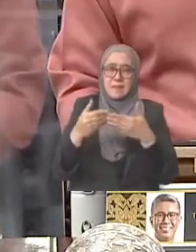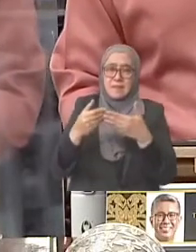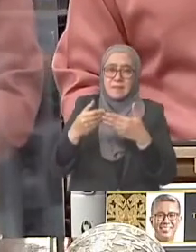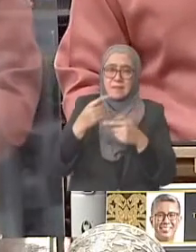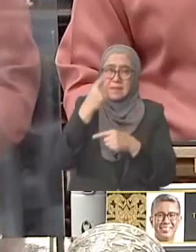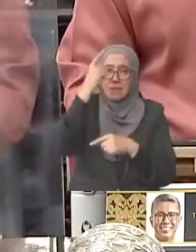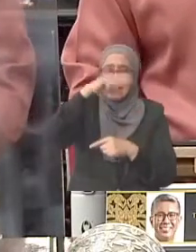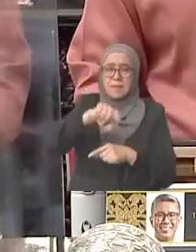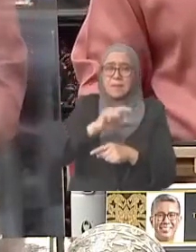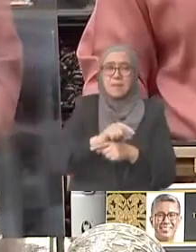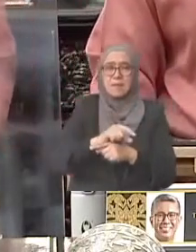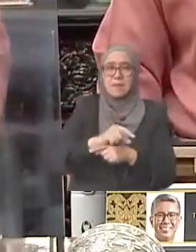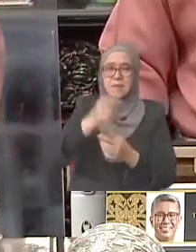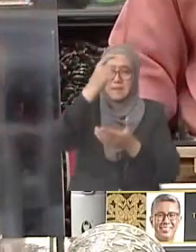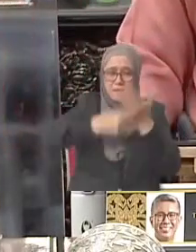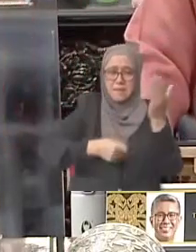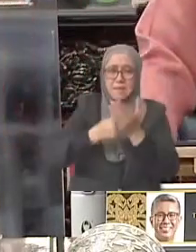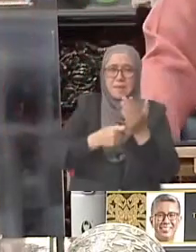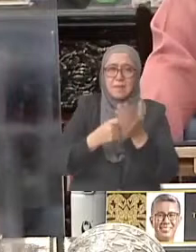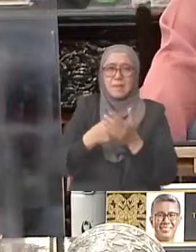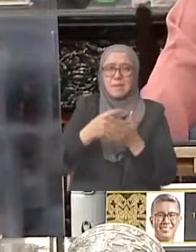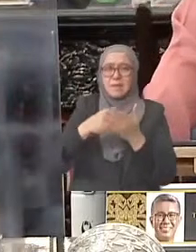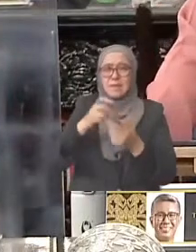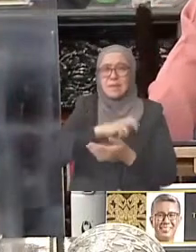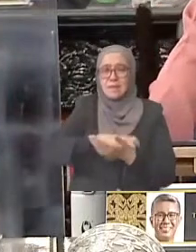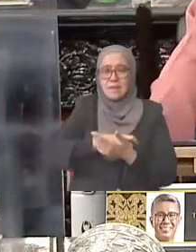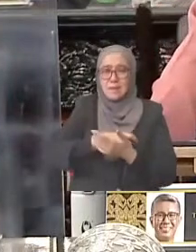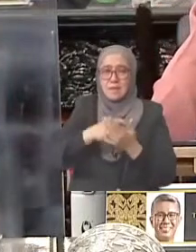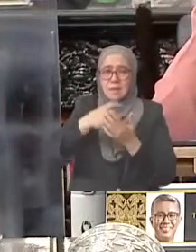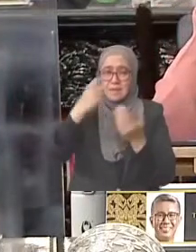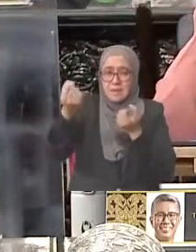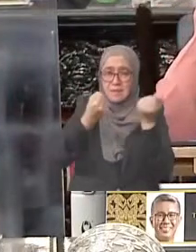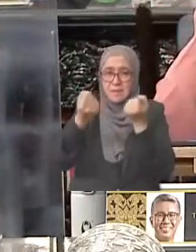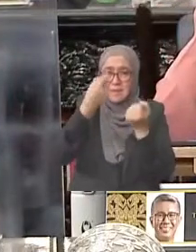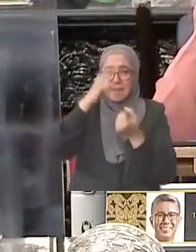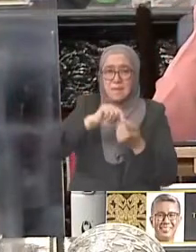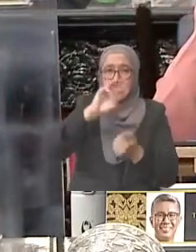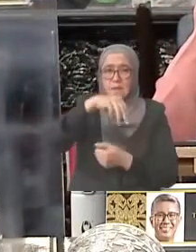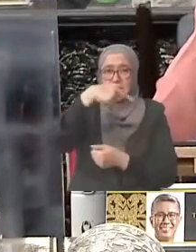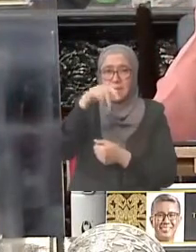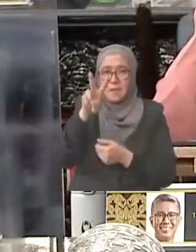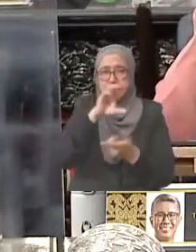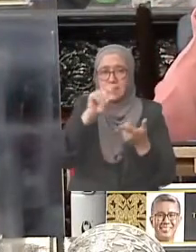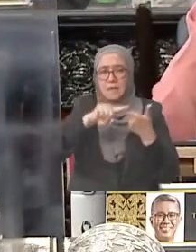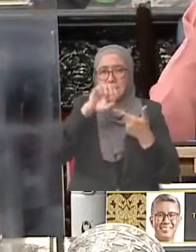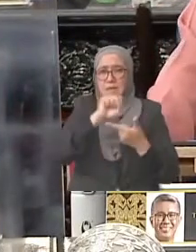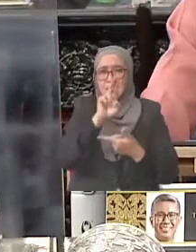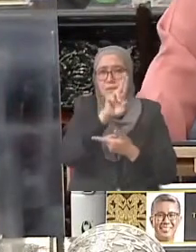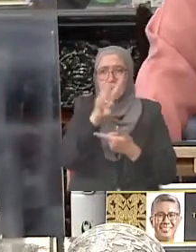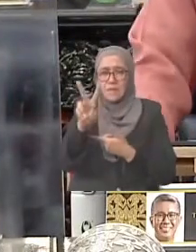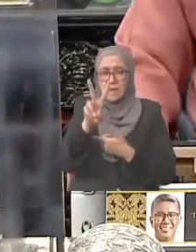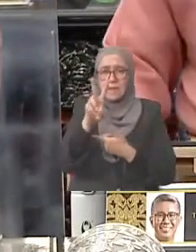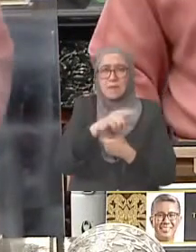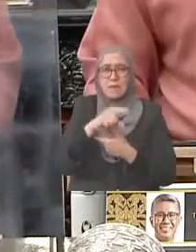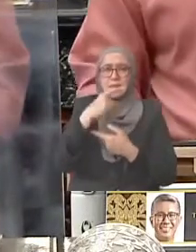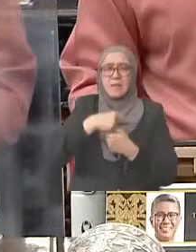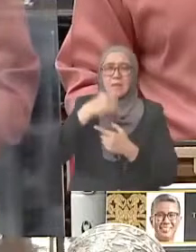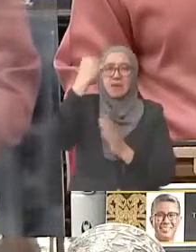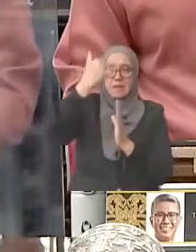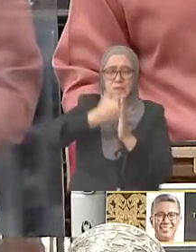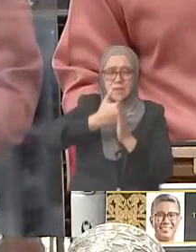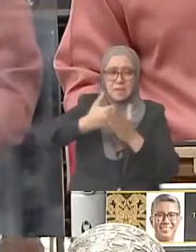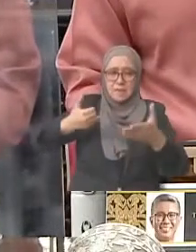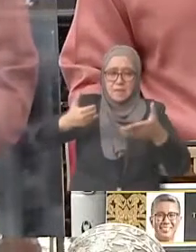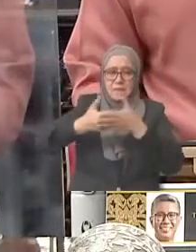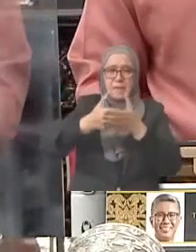kendaraan penumpang psyche di dan 50 ratus kata sibiu termasuk MPB dan SBY selama enam bulan sehingga 30 Jun